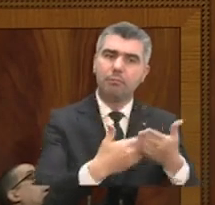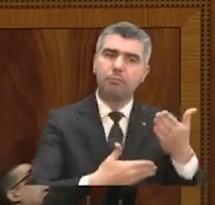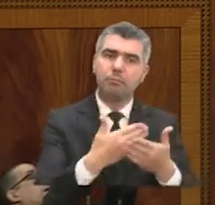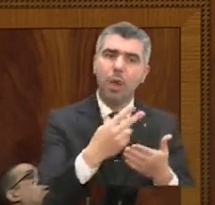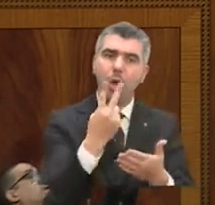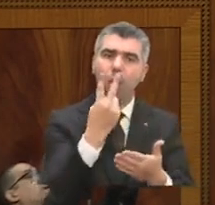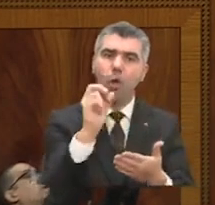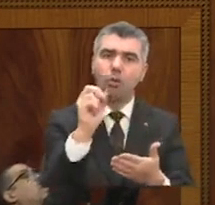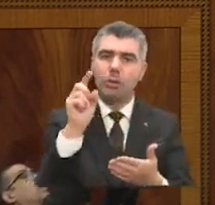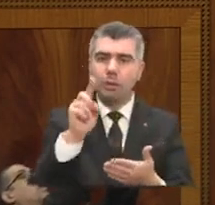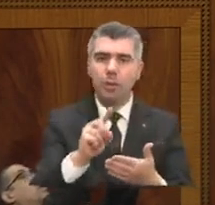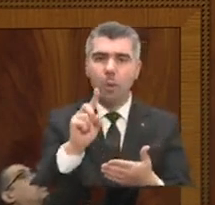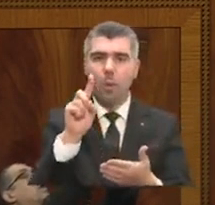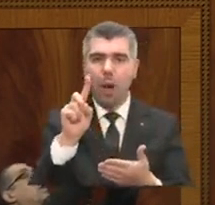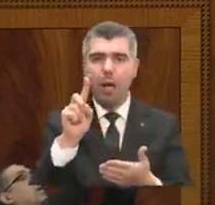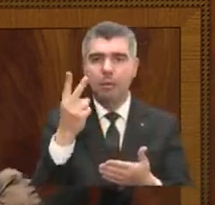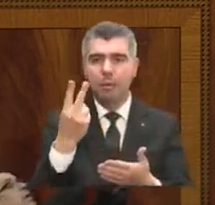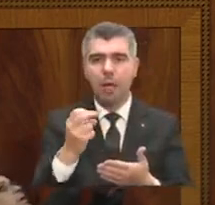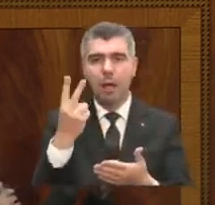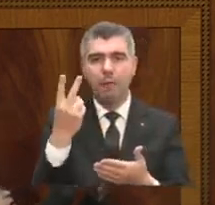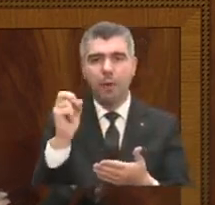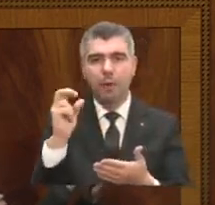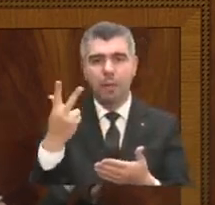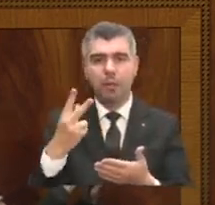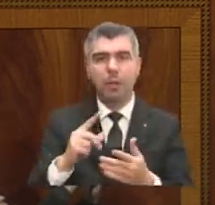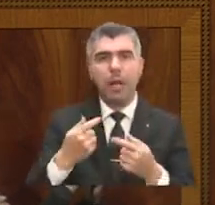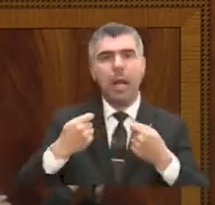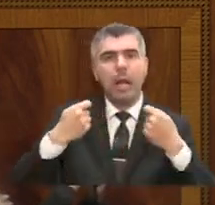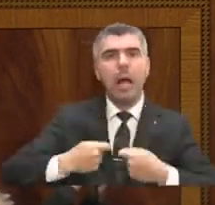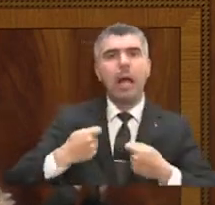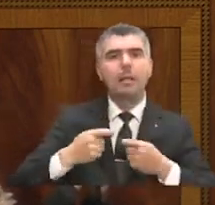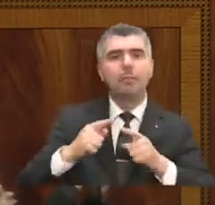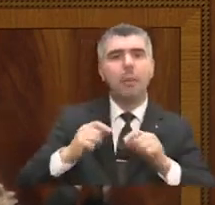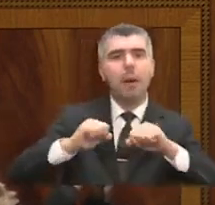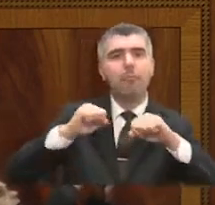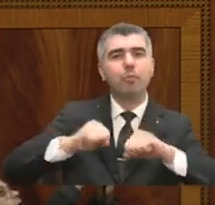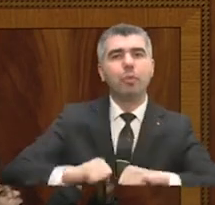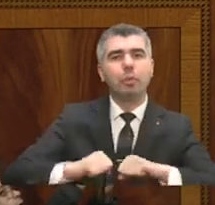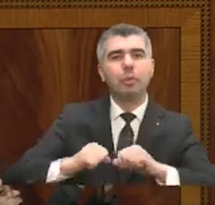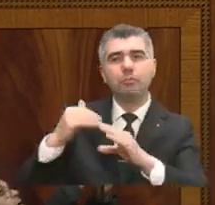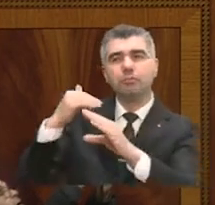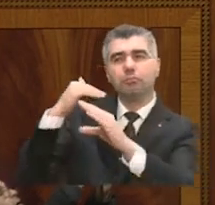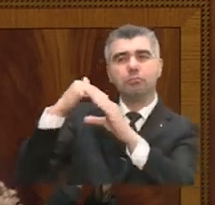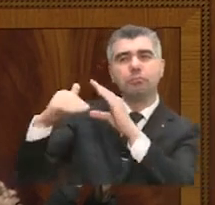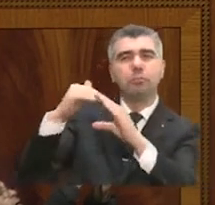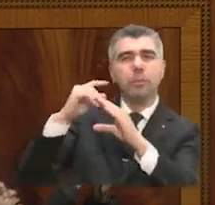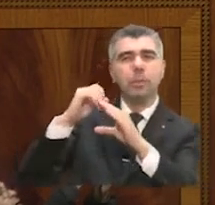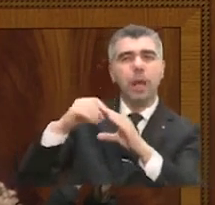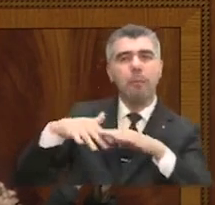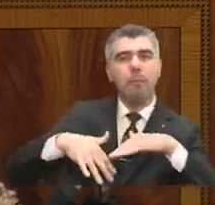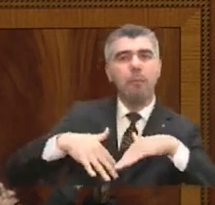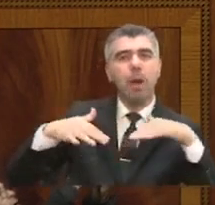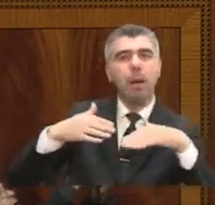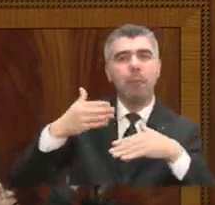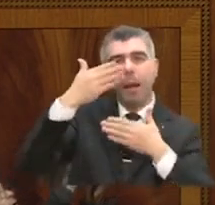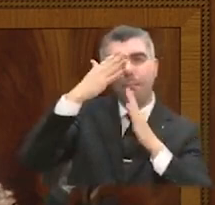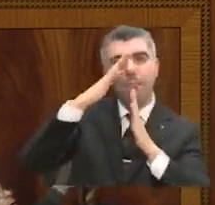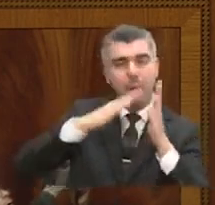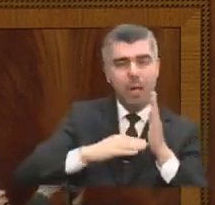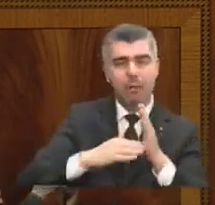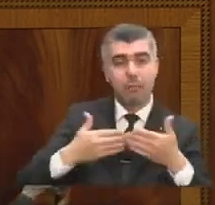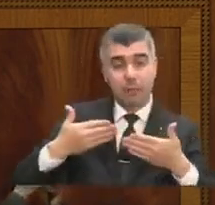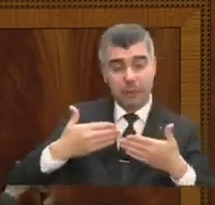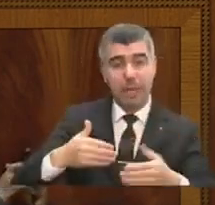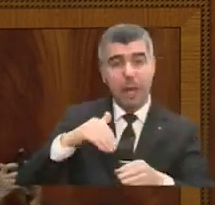20 يناير الجاري طلبتم من رئيس المجلس إبلاغ مضامينه إلى البرلمان المغربي، فإننا في الفريق